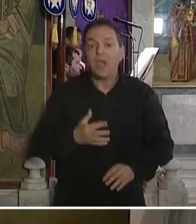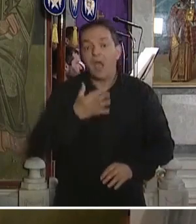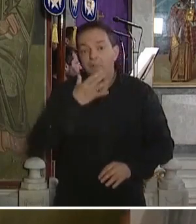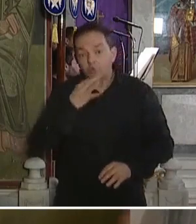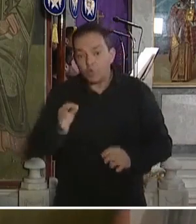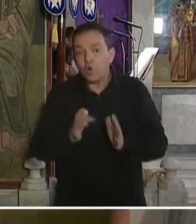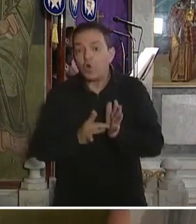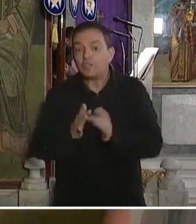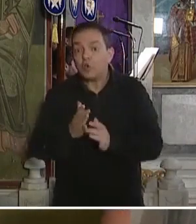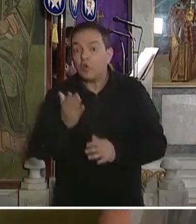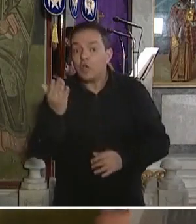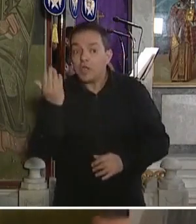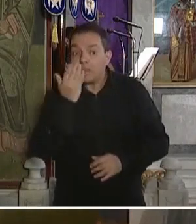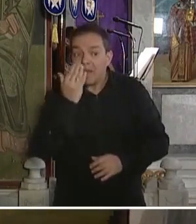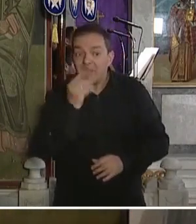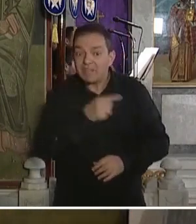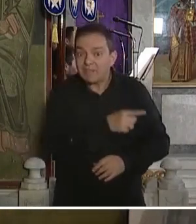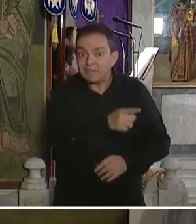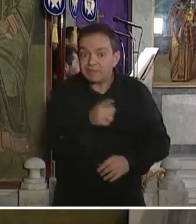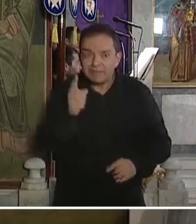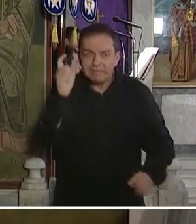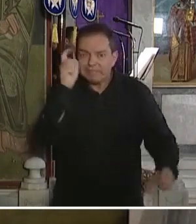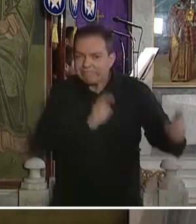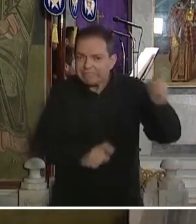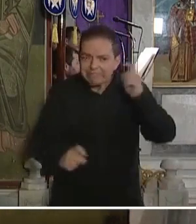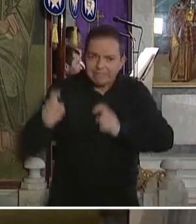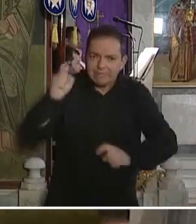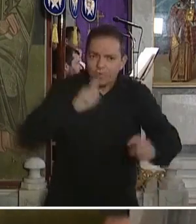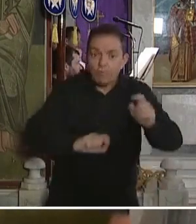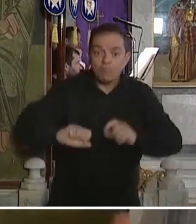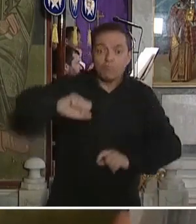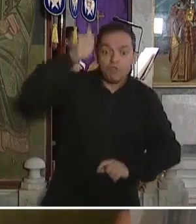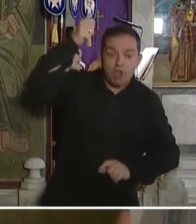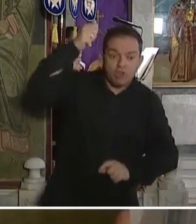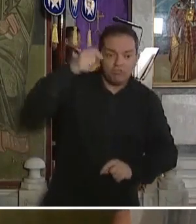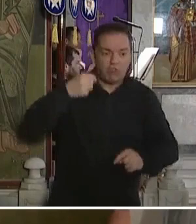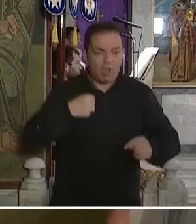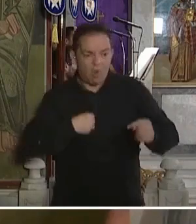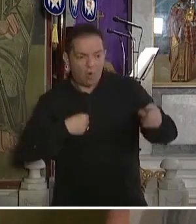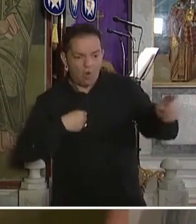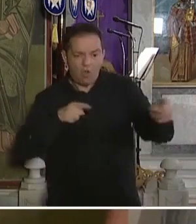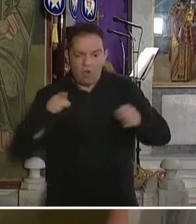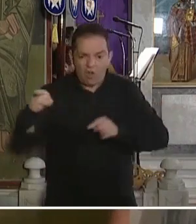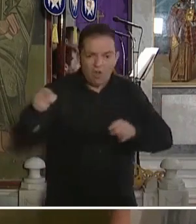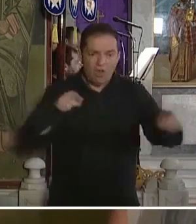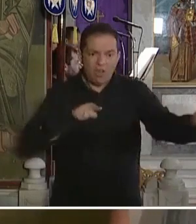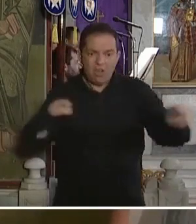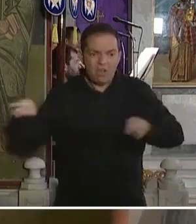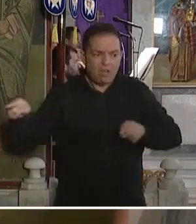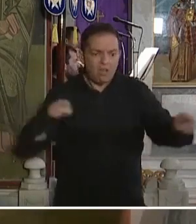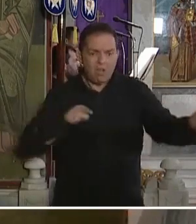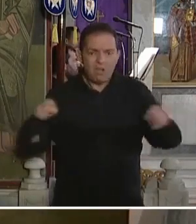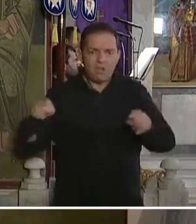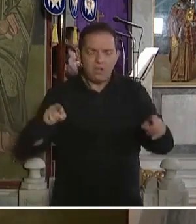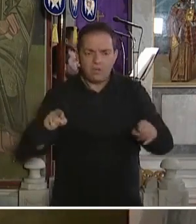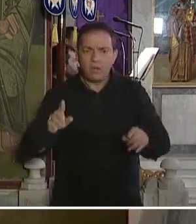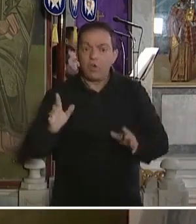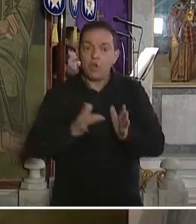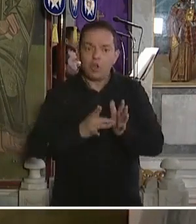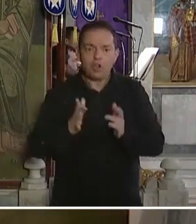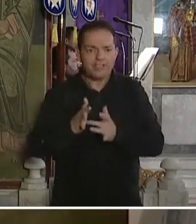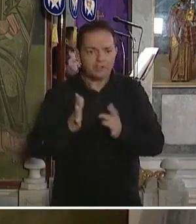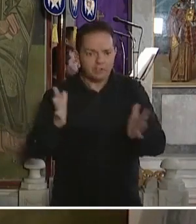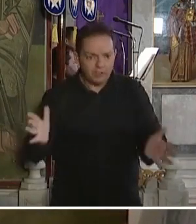μαθητές φιλονικούσαν μεταξύ τους ποιος θα είναι πρώτος, μαζί με τη διδασκαλία τους έδεσε και το